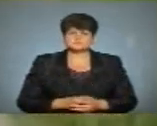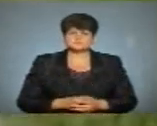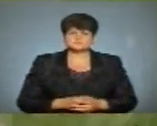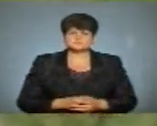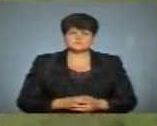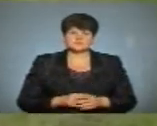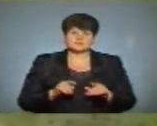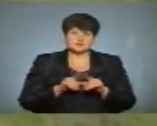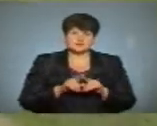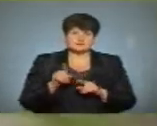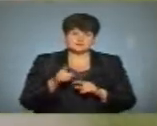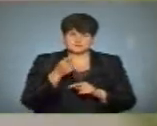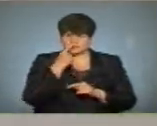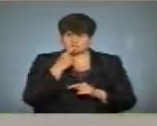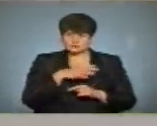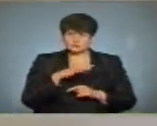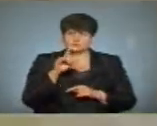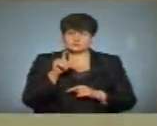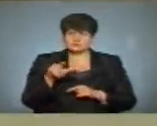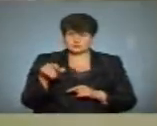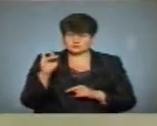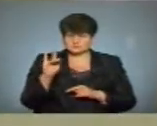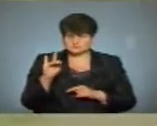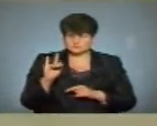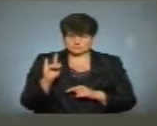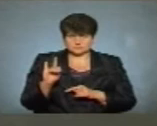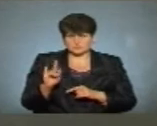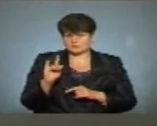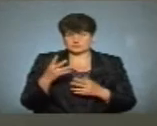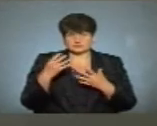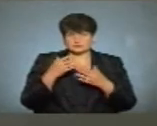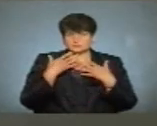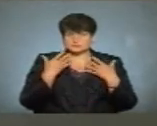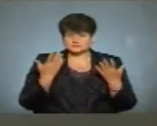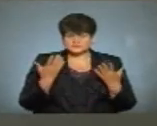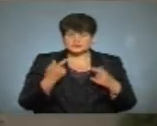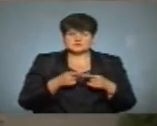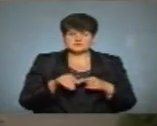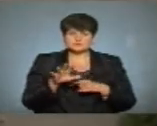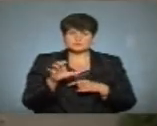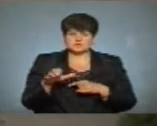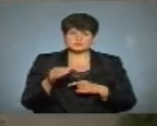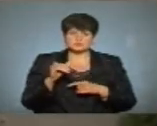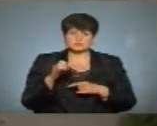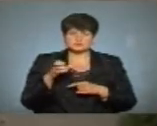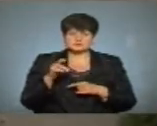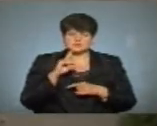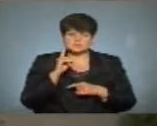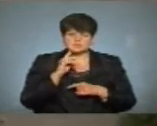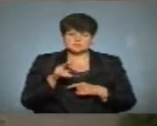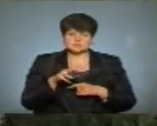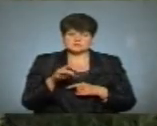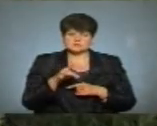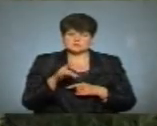О, і там тільки що люди сиділи на лавочці, вже лавочки майже нема. А це фотографії з села Устя Зелене Монастириського району.